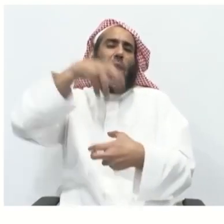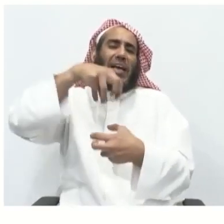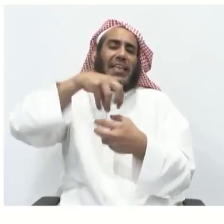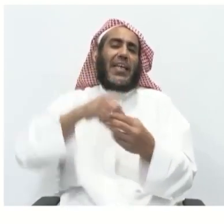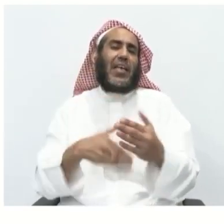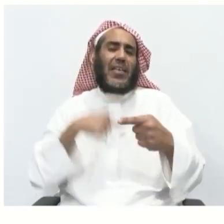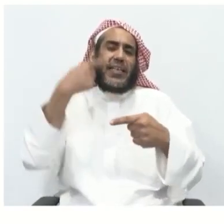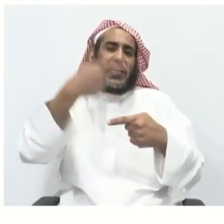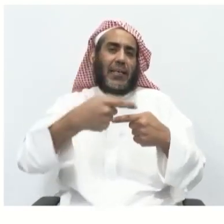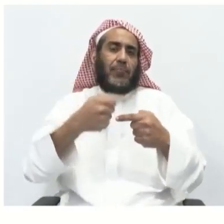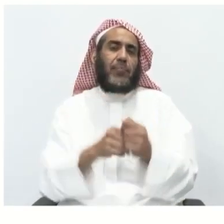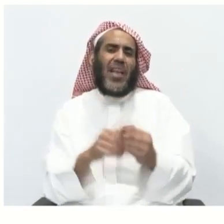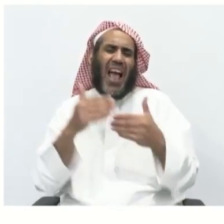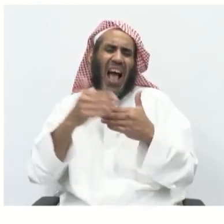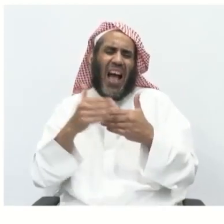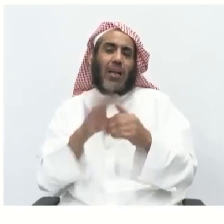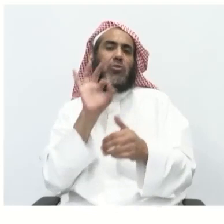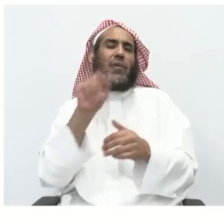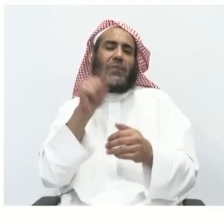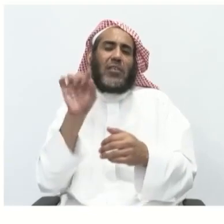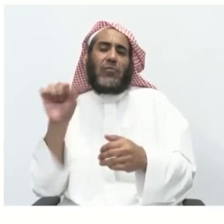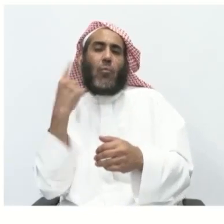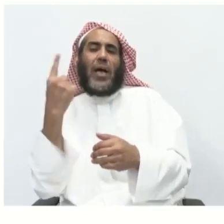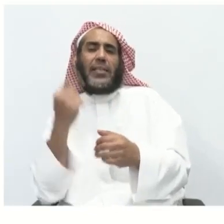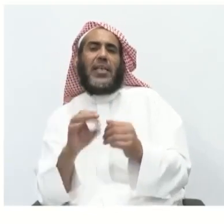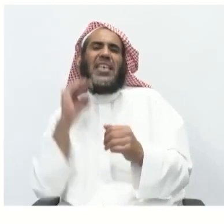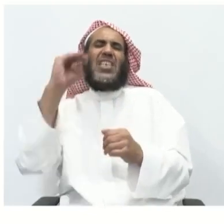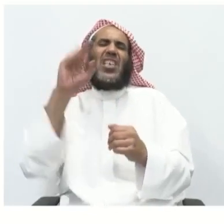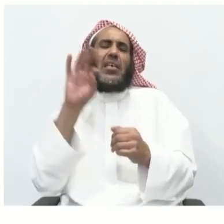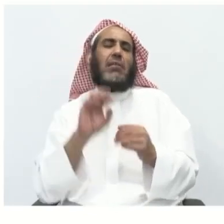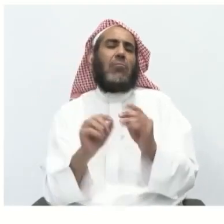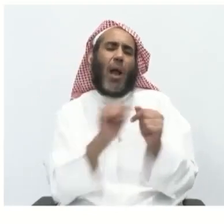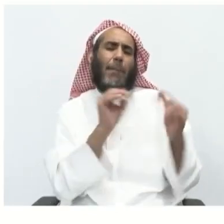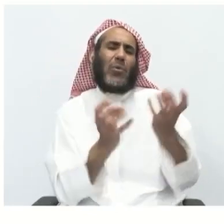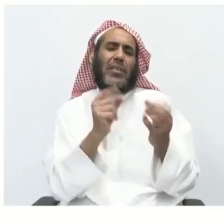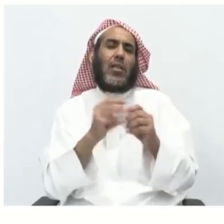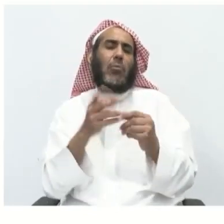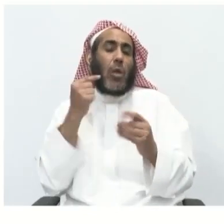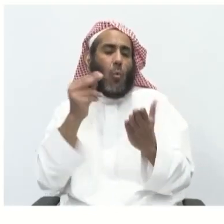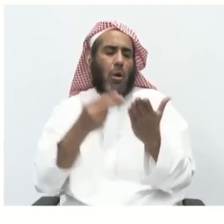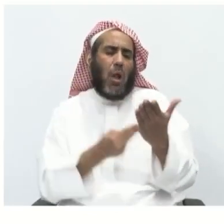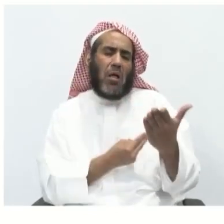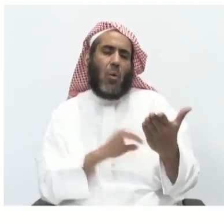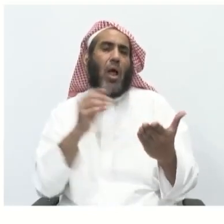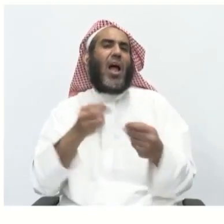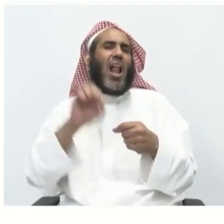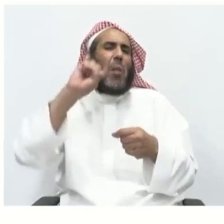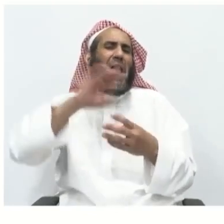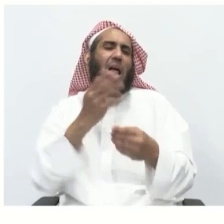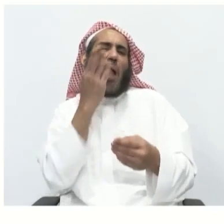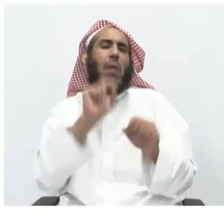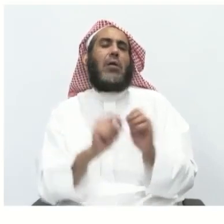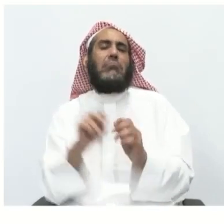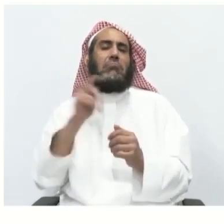الى اقرب صفر فاصله صفر واحد جرام ثم دون ملاحظاتك حول الملح المائي